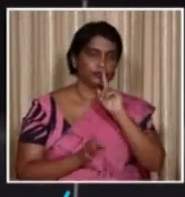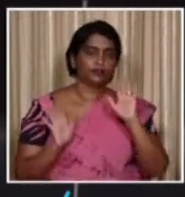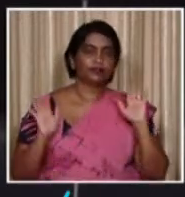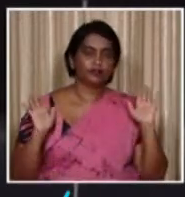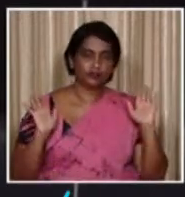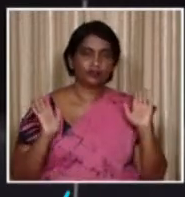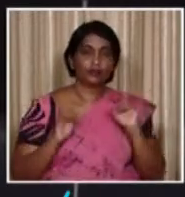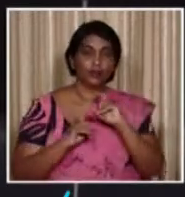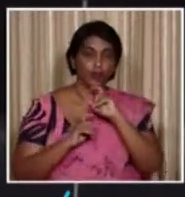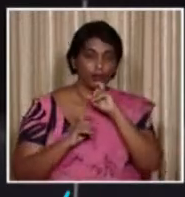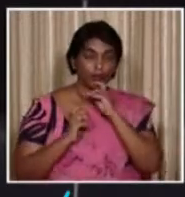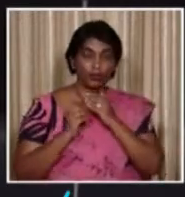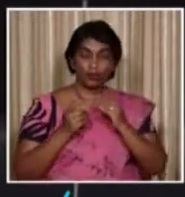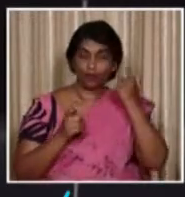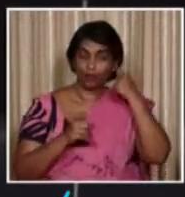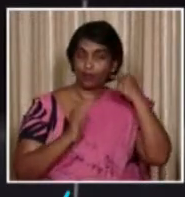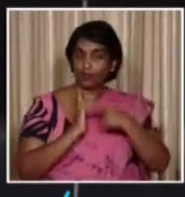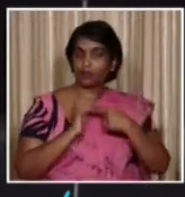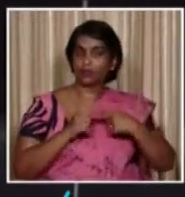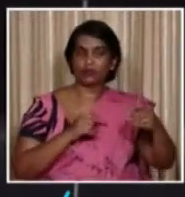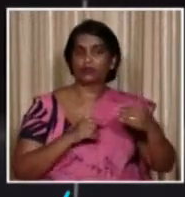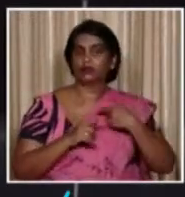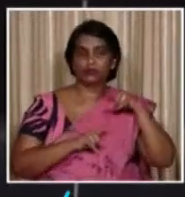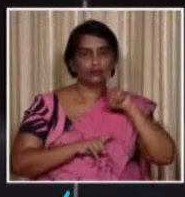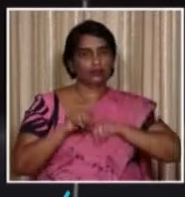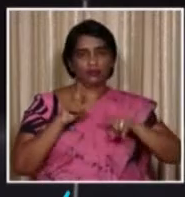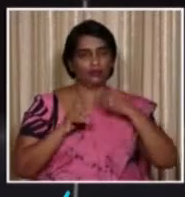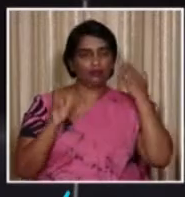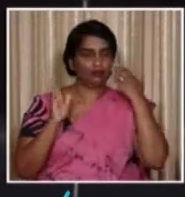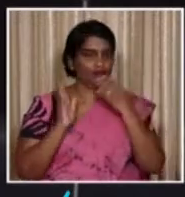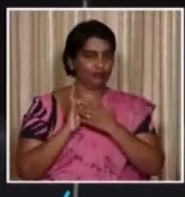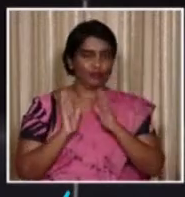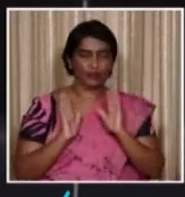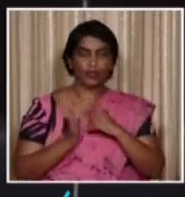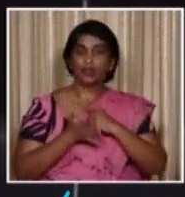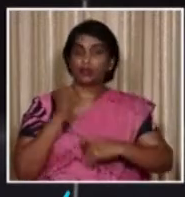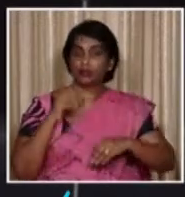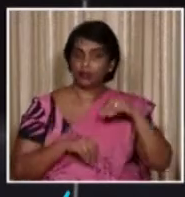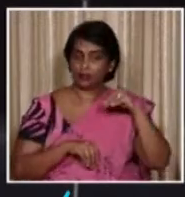පමණයි අධිකරණයේ පවතින කරුණු ගැන මං සාකච්ඡා කරන්නේ.